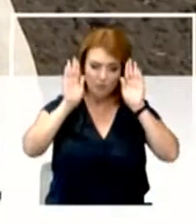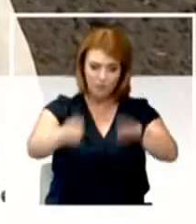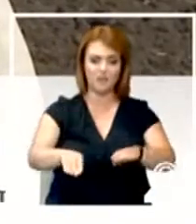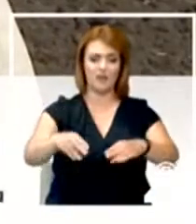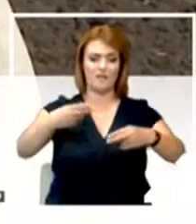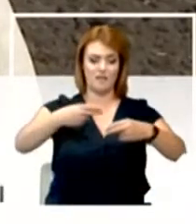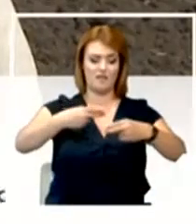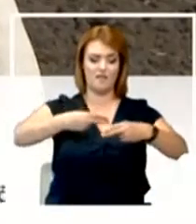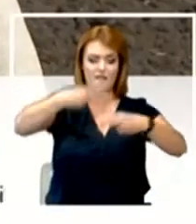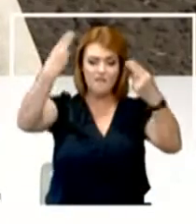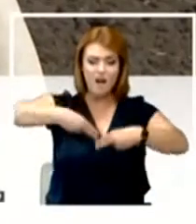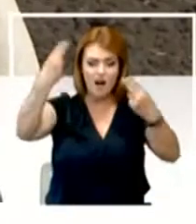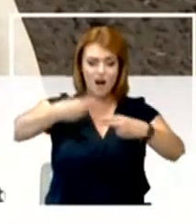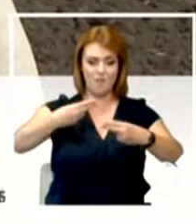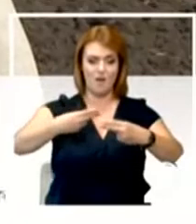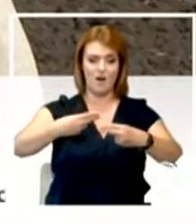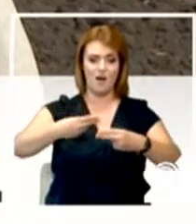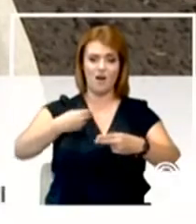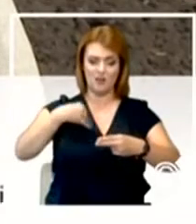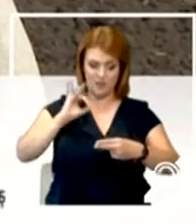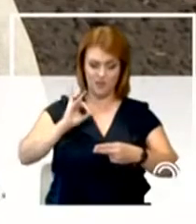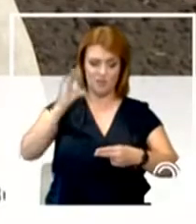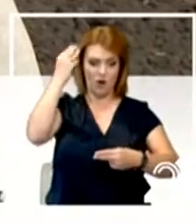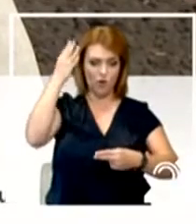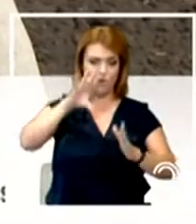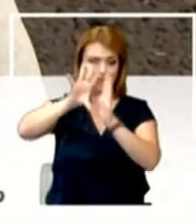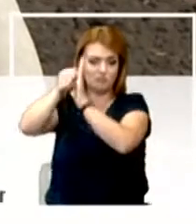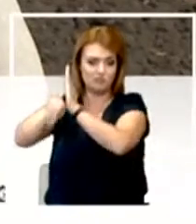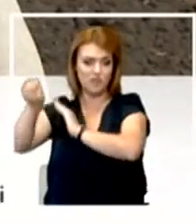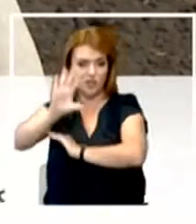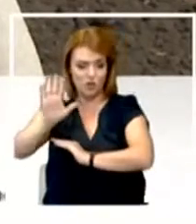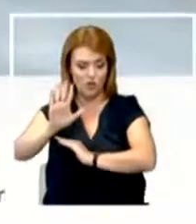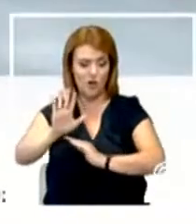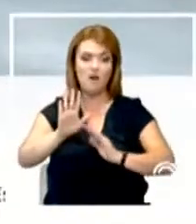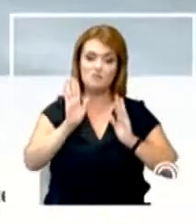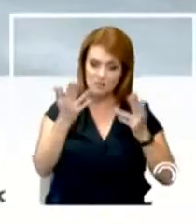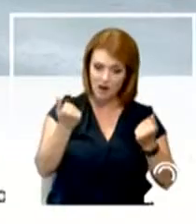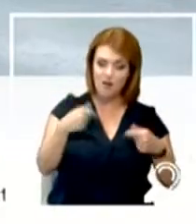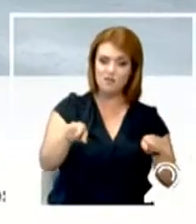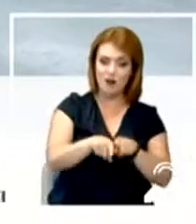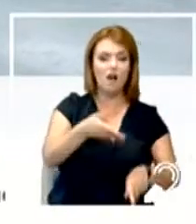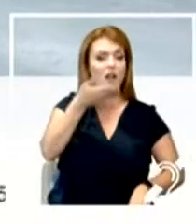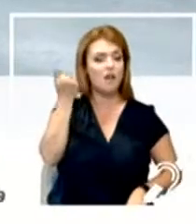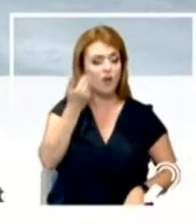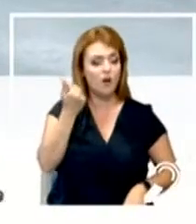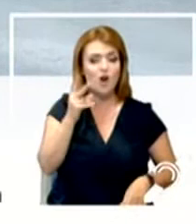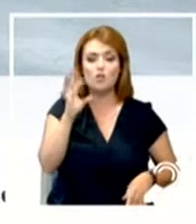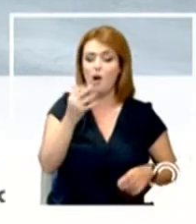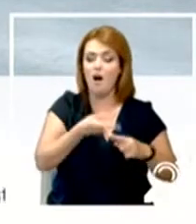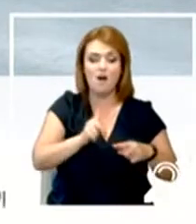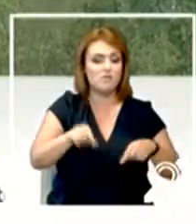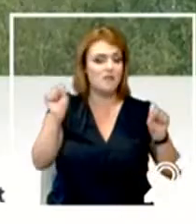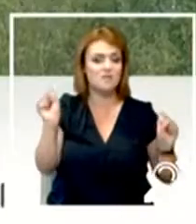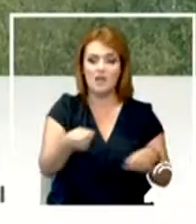mergem în Uniunea Europeană, în NATO și ne asigurăm viitorul. Da, ar fi foarte ușor. Însă asta nu înseamnă că asta e posibil. Noi